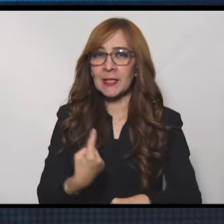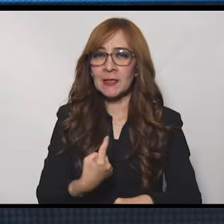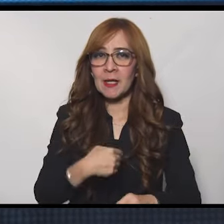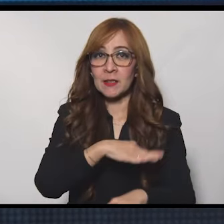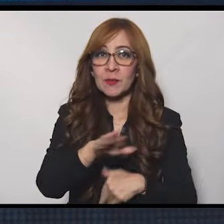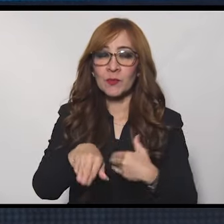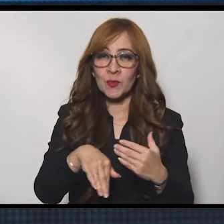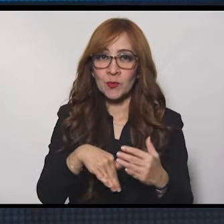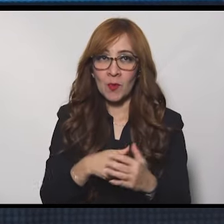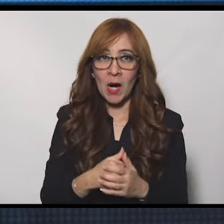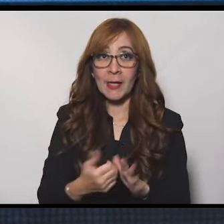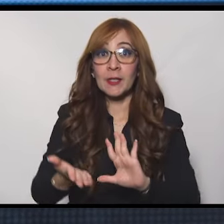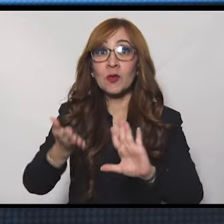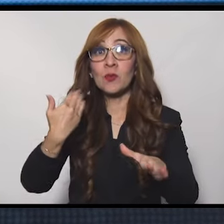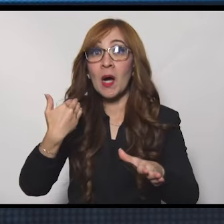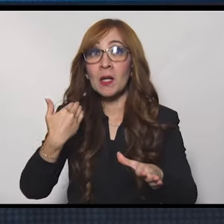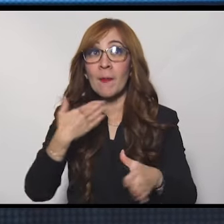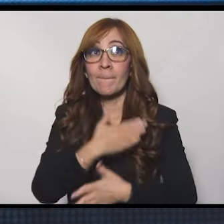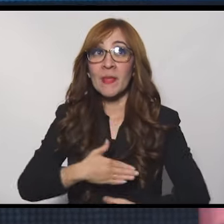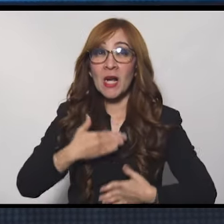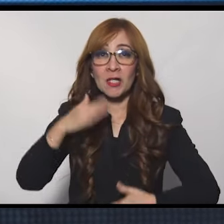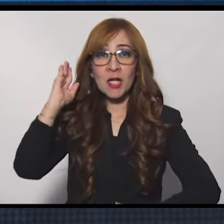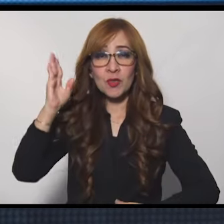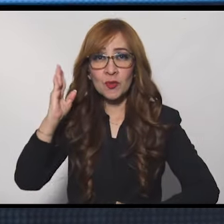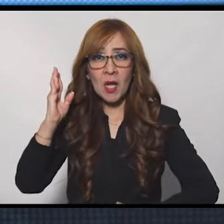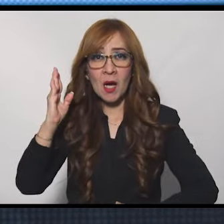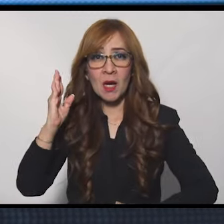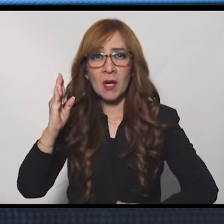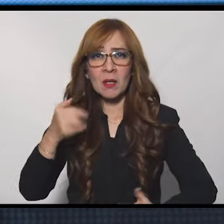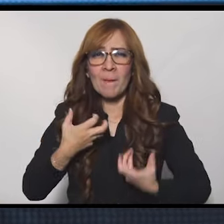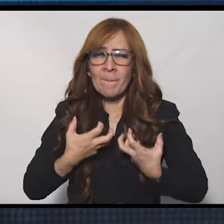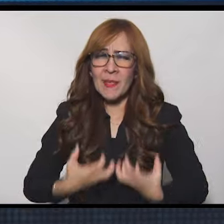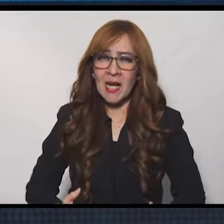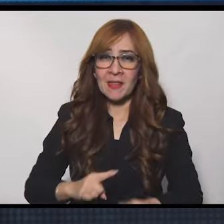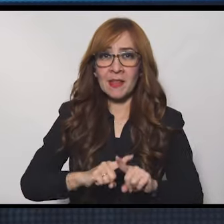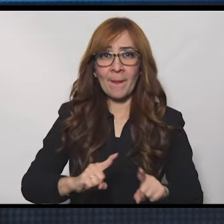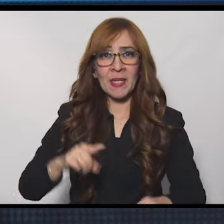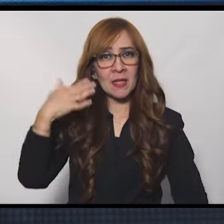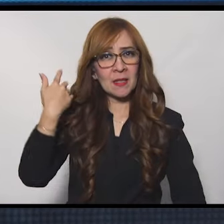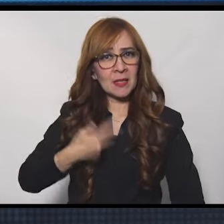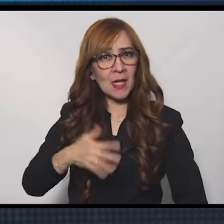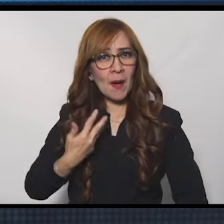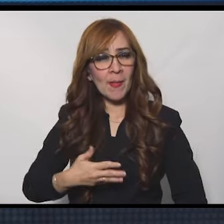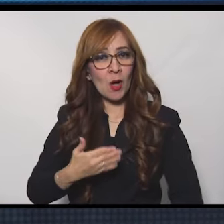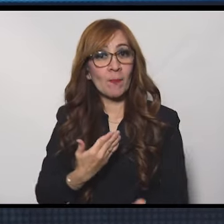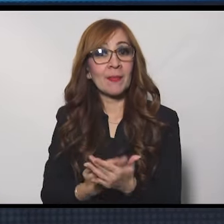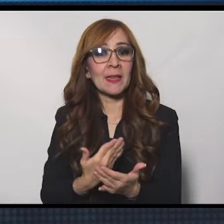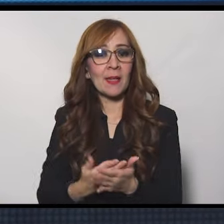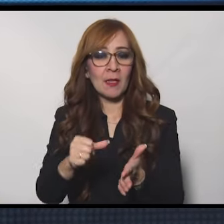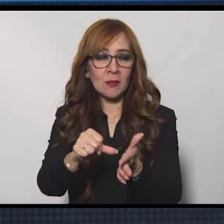With all that people yang di luar sana udah merasa ditekan sana sini, tapi nggak mau meminta pertolongan,